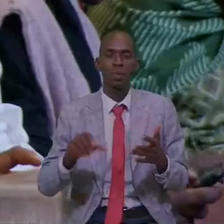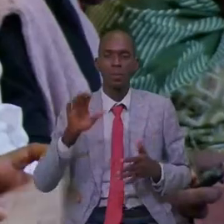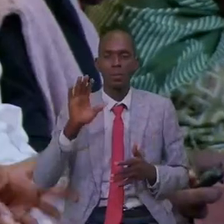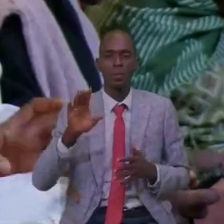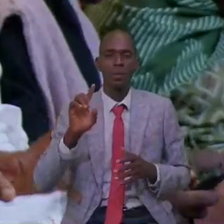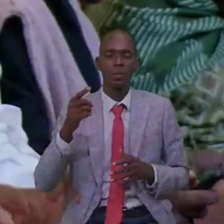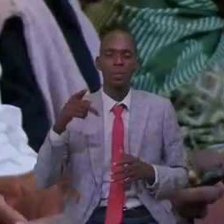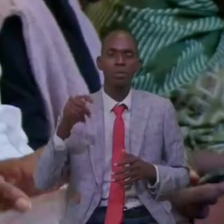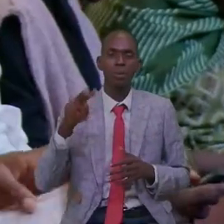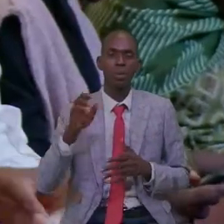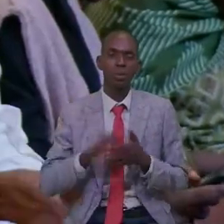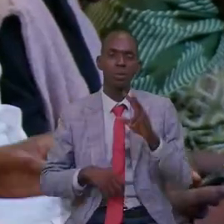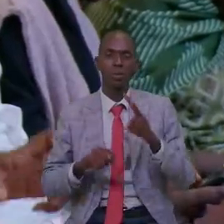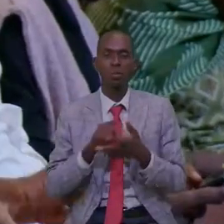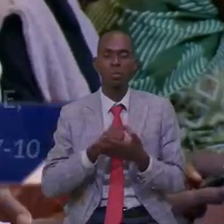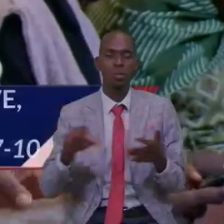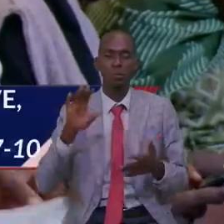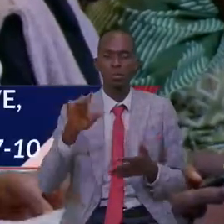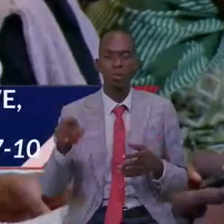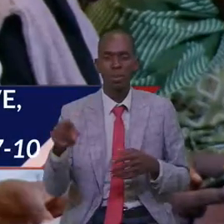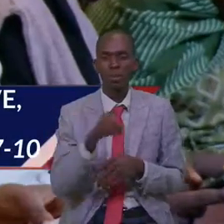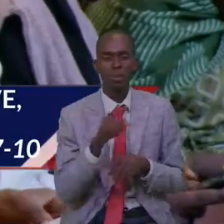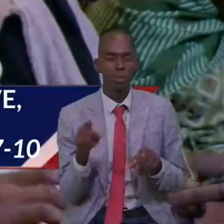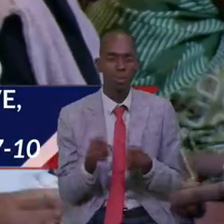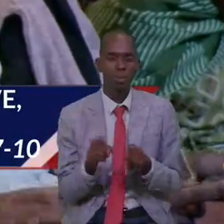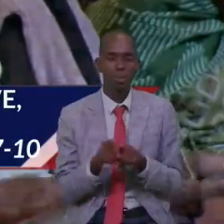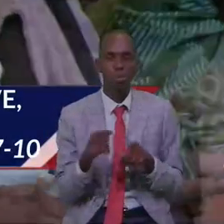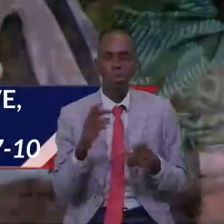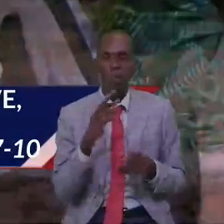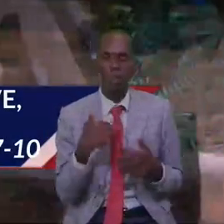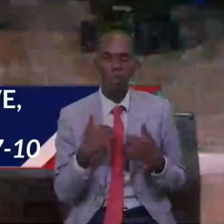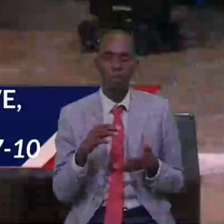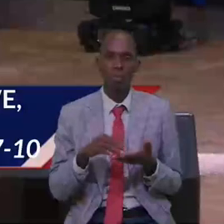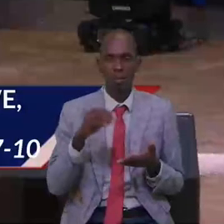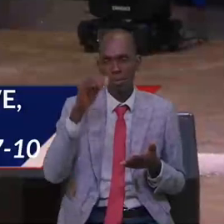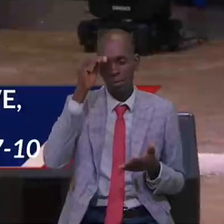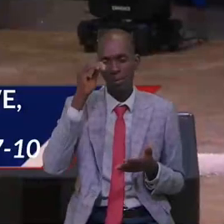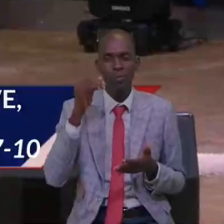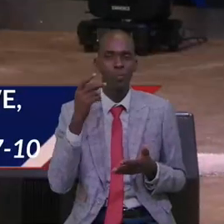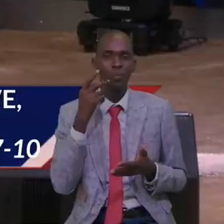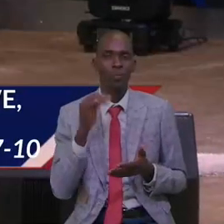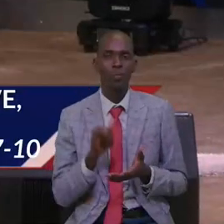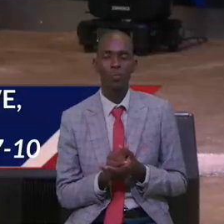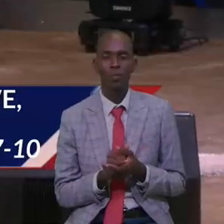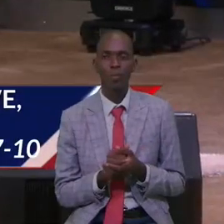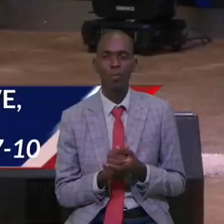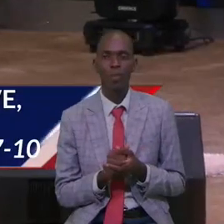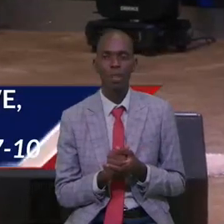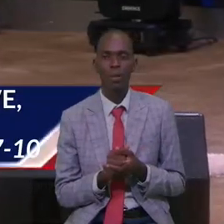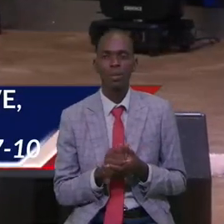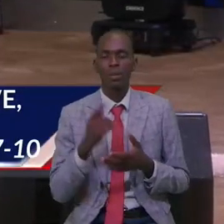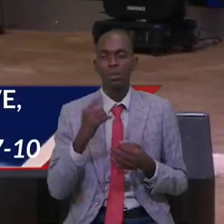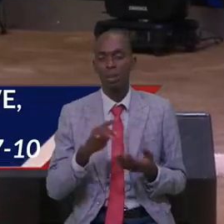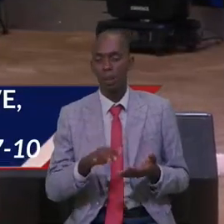1 Pierre, 1 Pierre 2, 5, 1 Pierre 2, 5, il appelle les croyants pierre